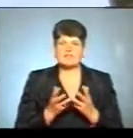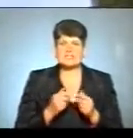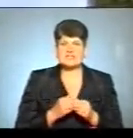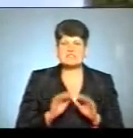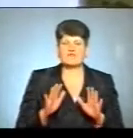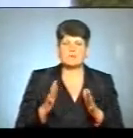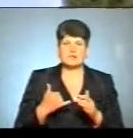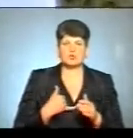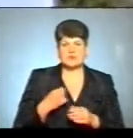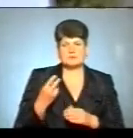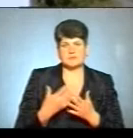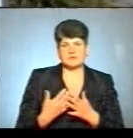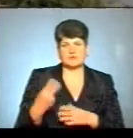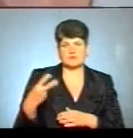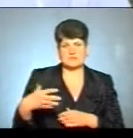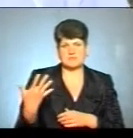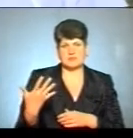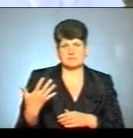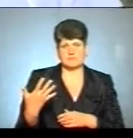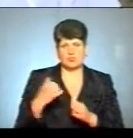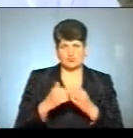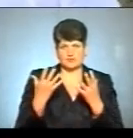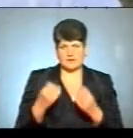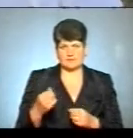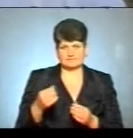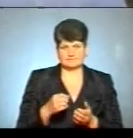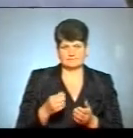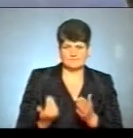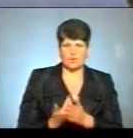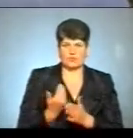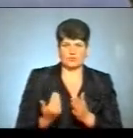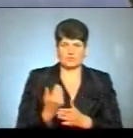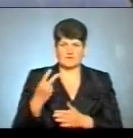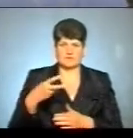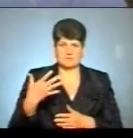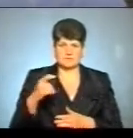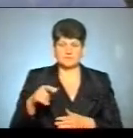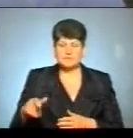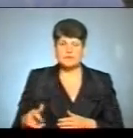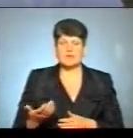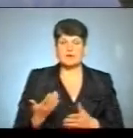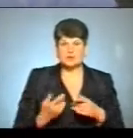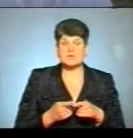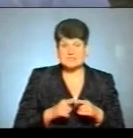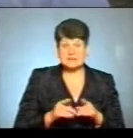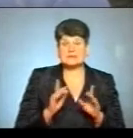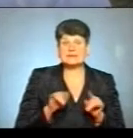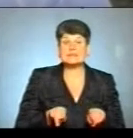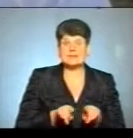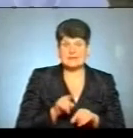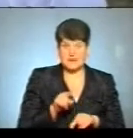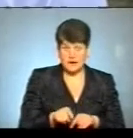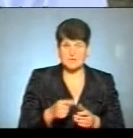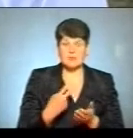нас, очевидно, буде десь близько 25. Я кажу про середньодобову. Якщо це так і це